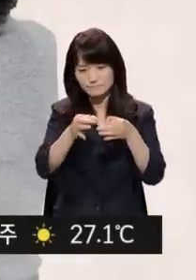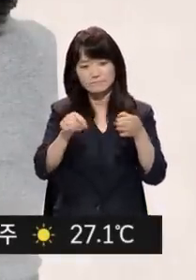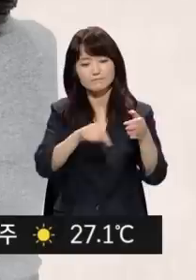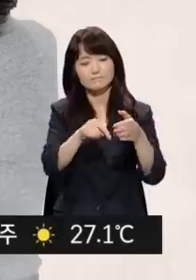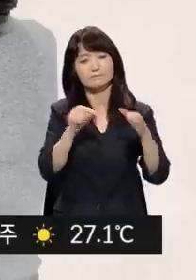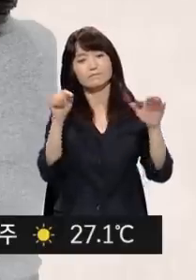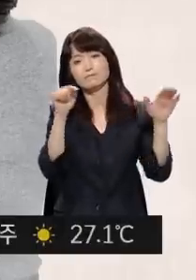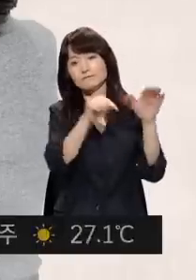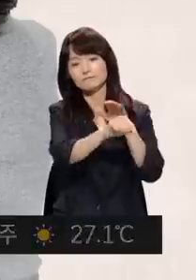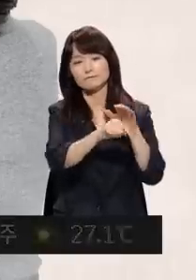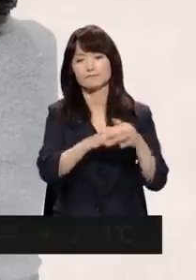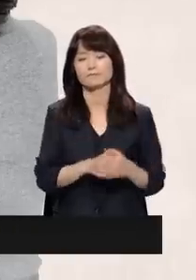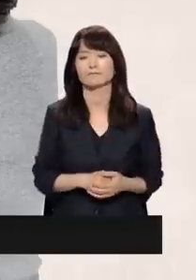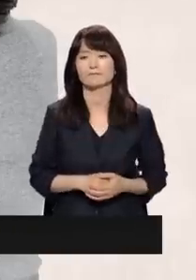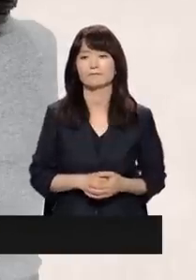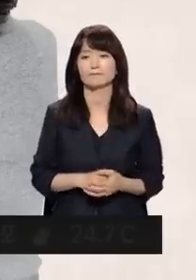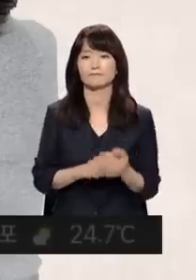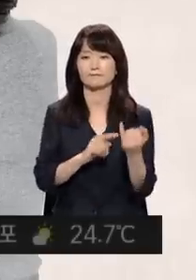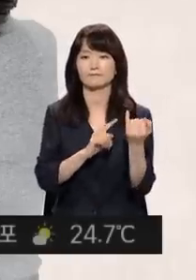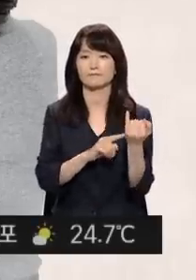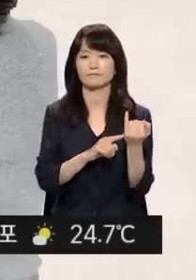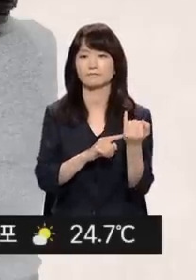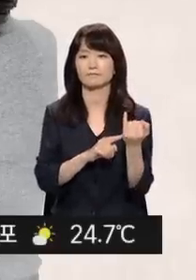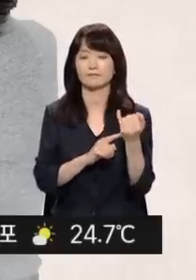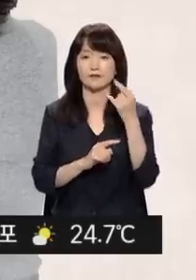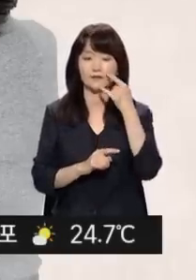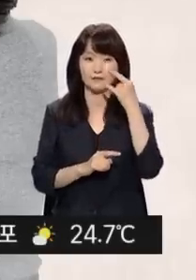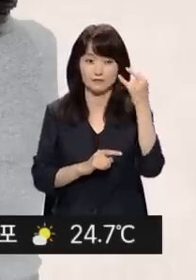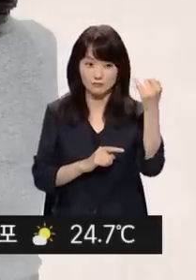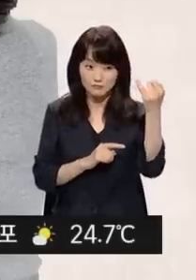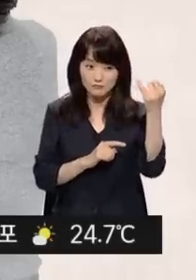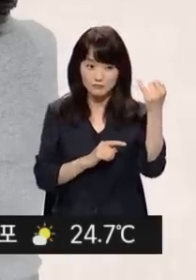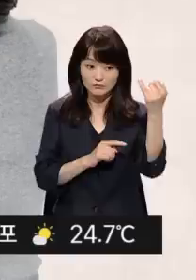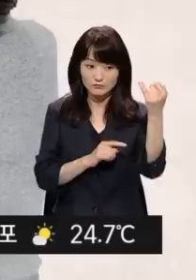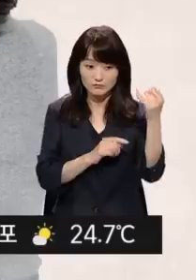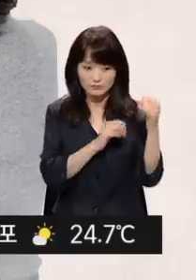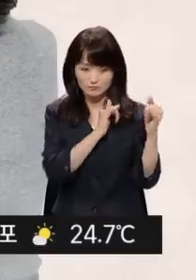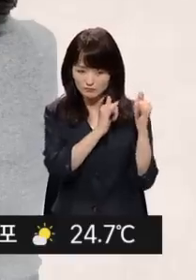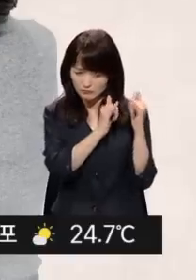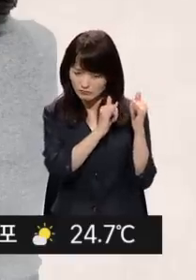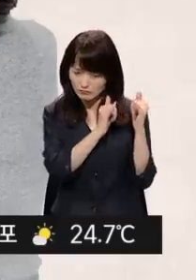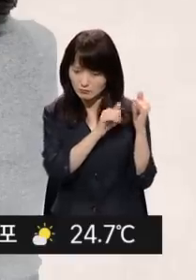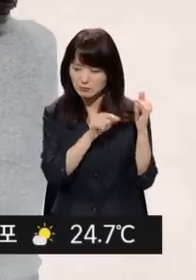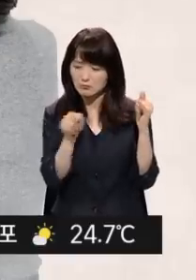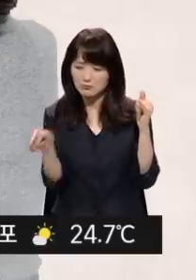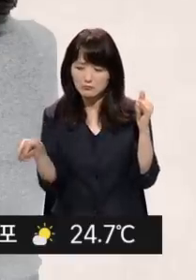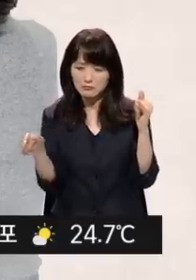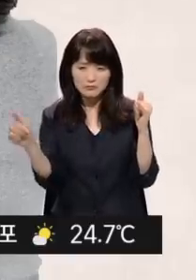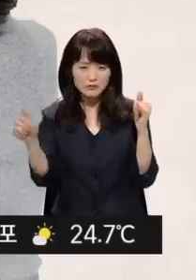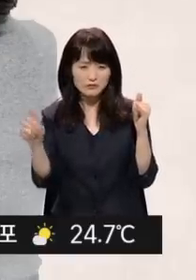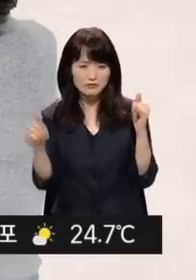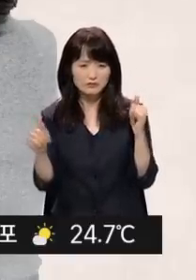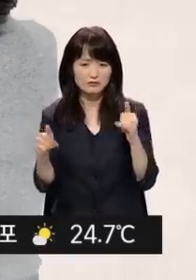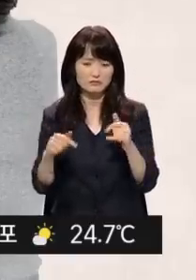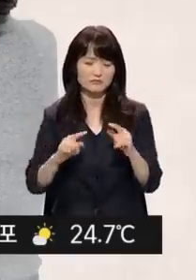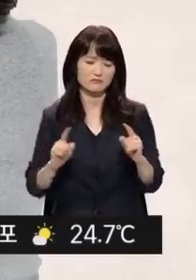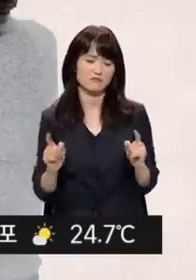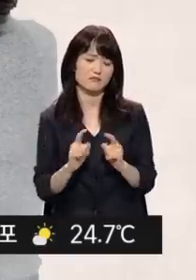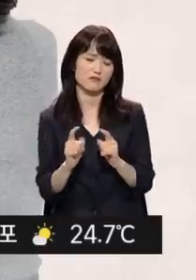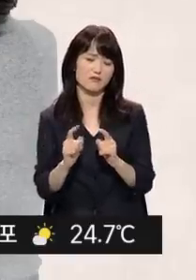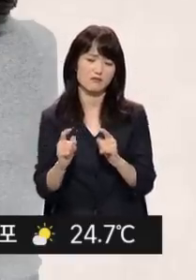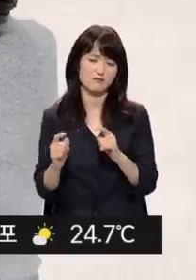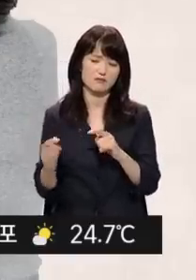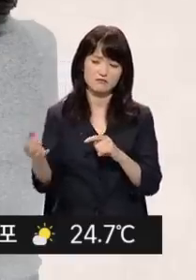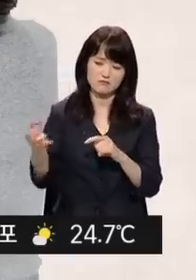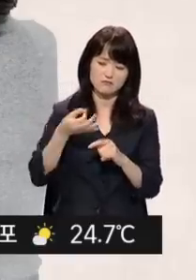그때 이제 지금 피해 여성이 본인 엄마하고 전화를 하면서 옆 테이블을 건다 왜 쳐다보면 10일 걸었다